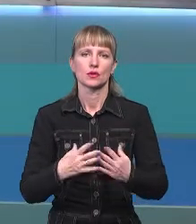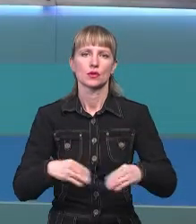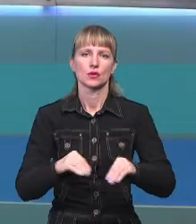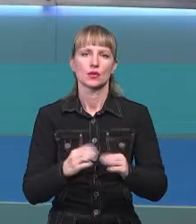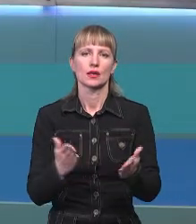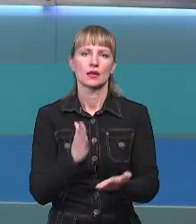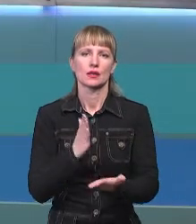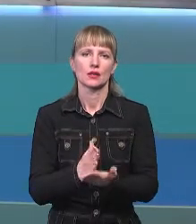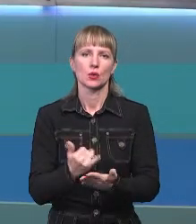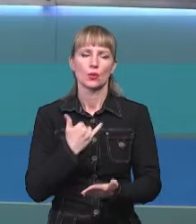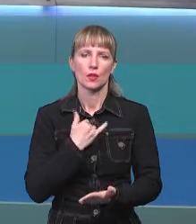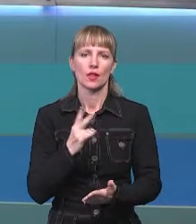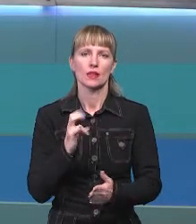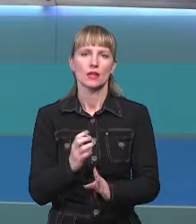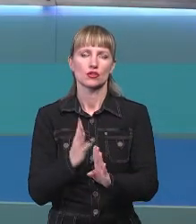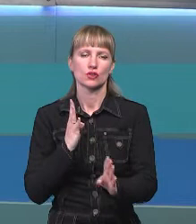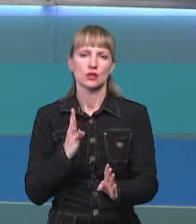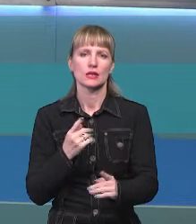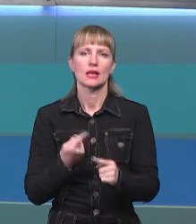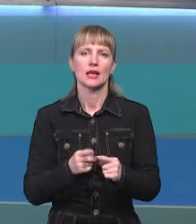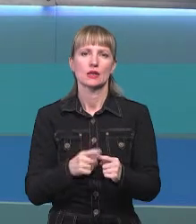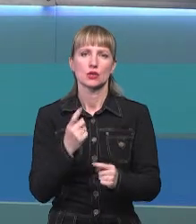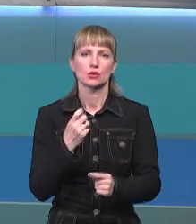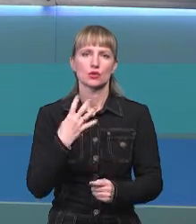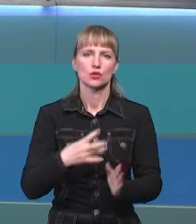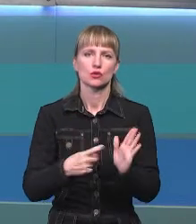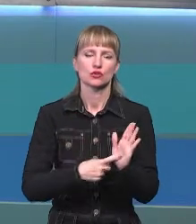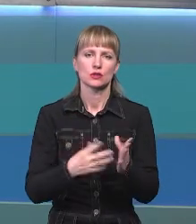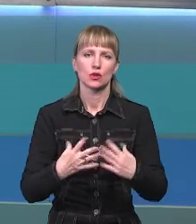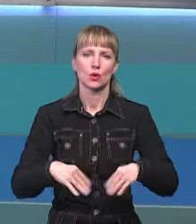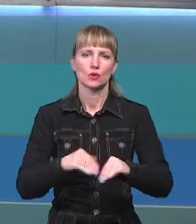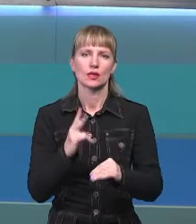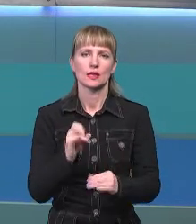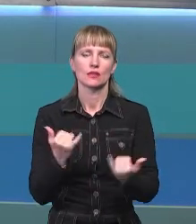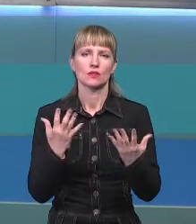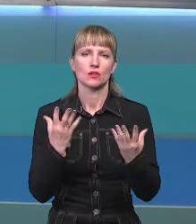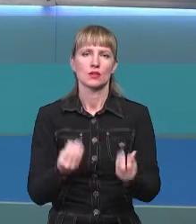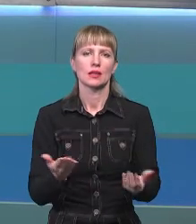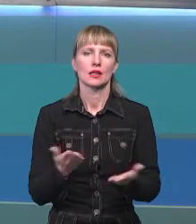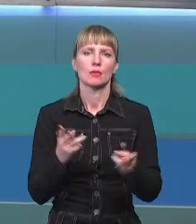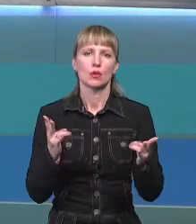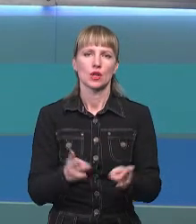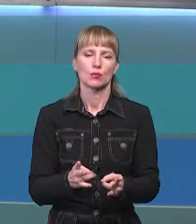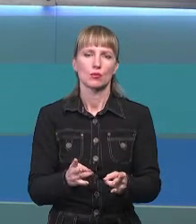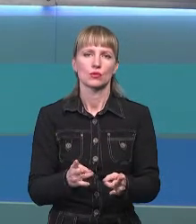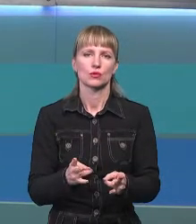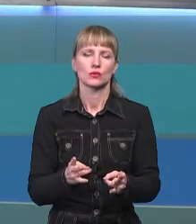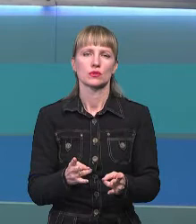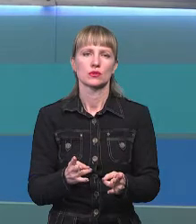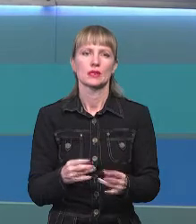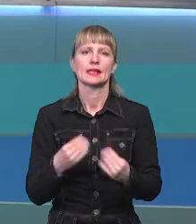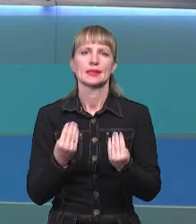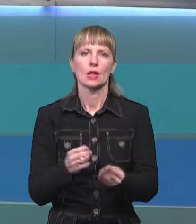Ті родинки, які перебувають у нас на черзі, це 146 родин на сьогоднішній день, які